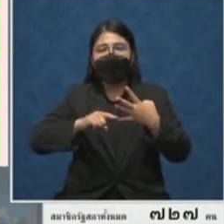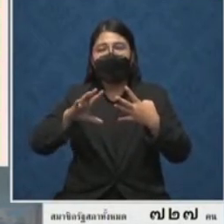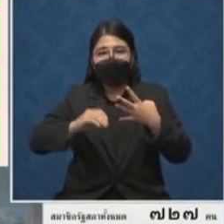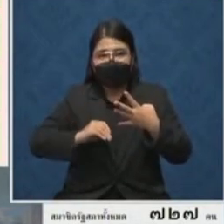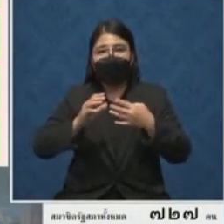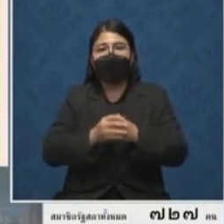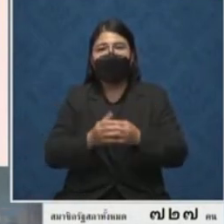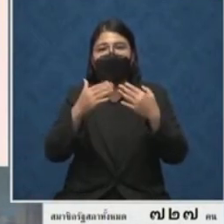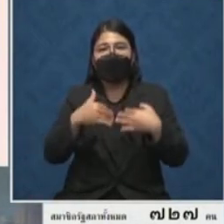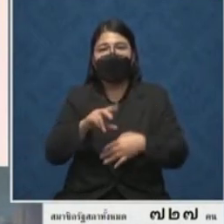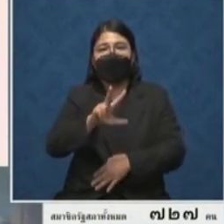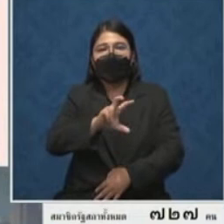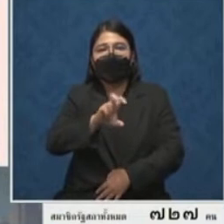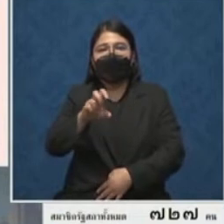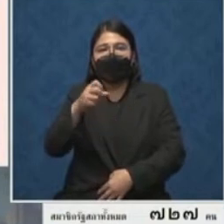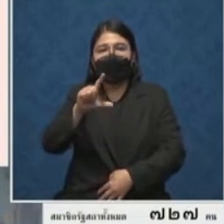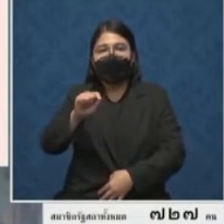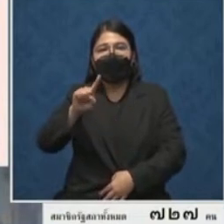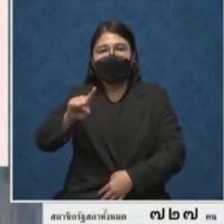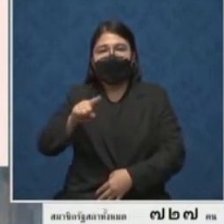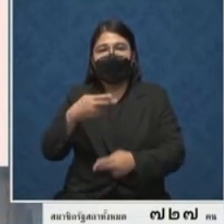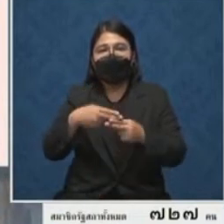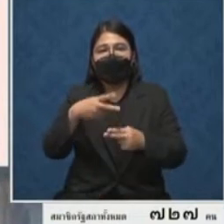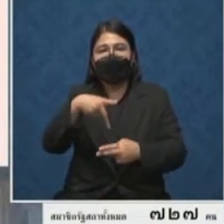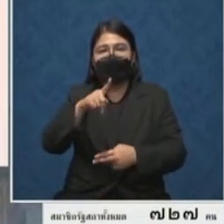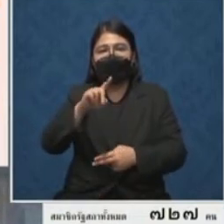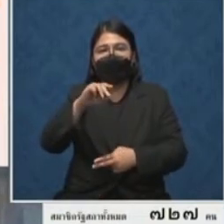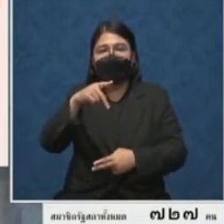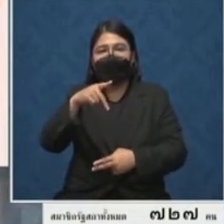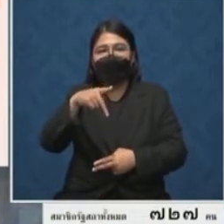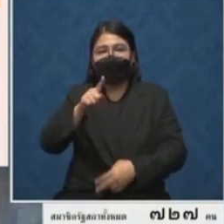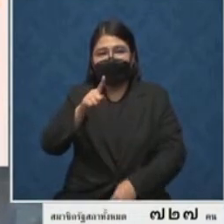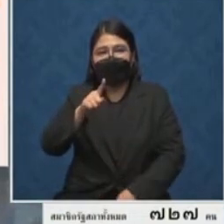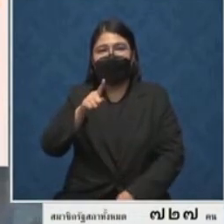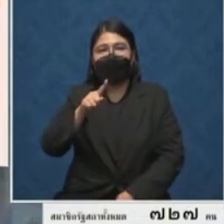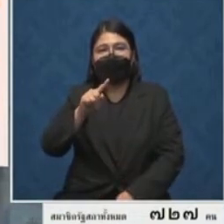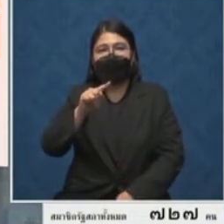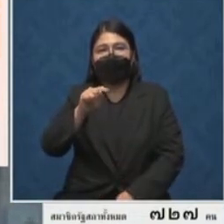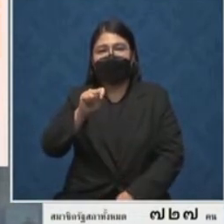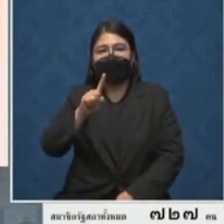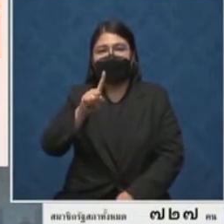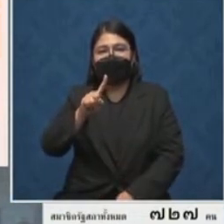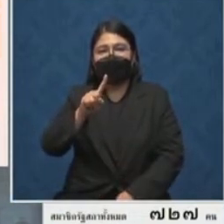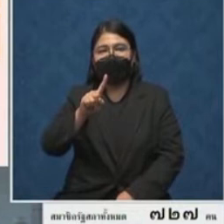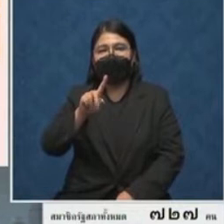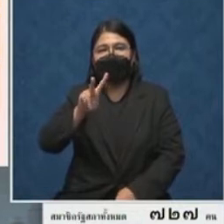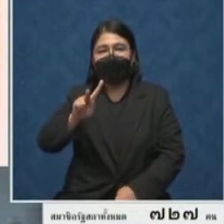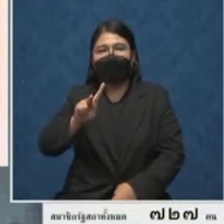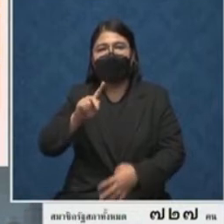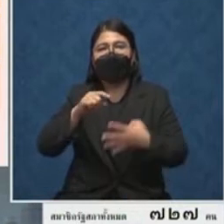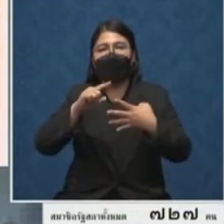าค 1ไม่รับหลักการ2ไม่รับหลักการ3ไม่รับหลักการ4ไม่รับหลักการ